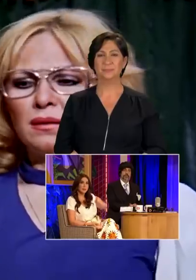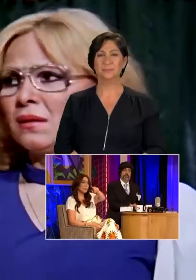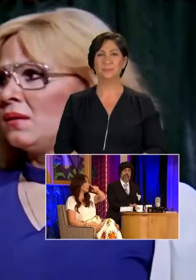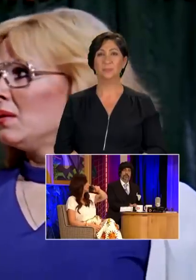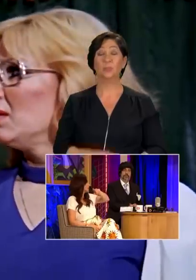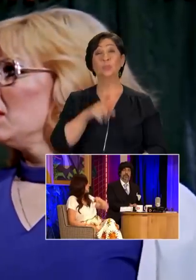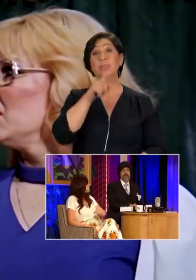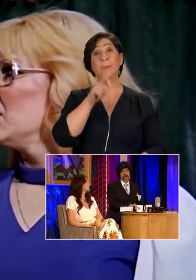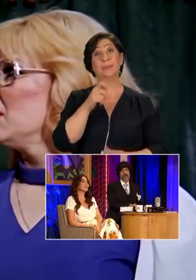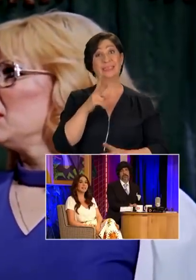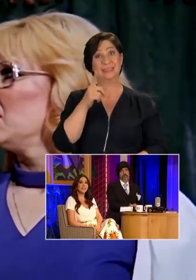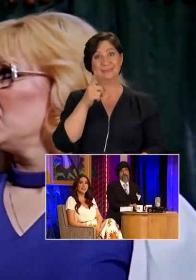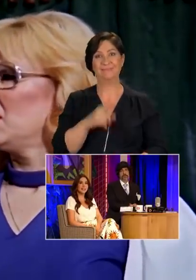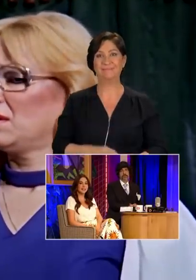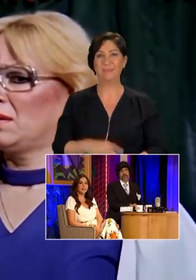Bak, bunu da yapabiliriz.